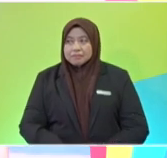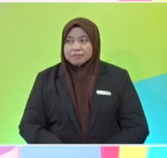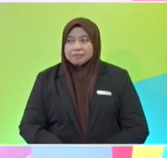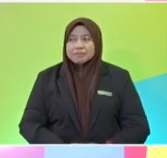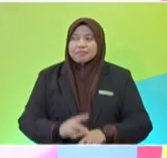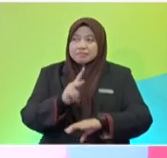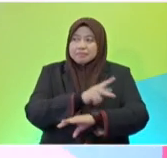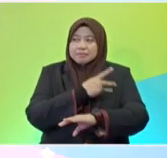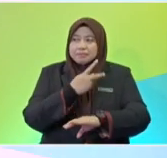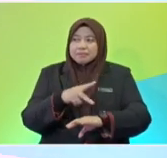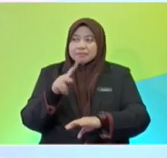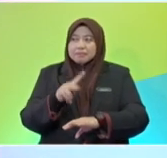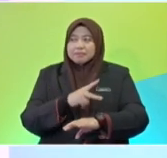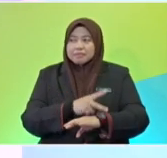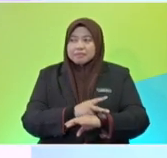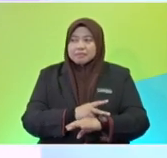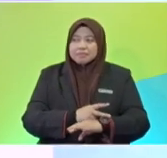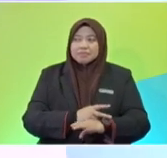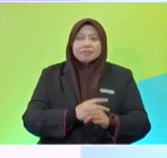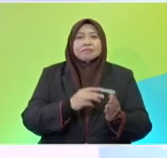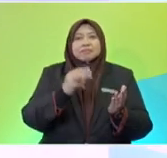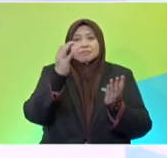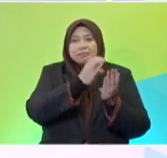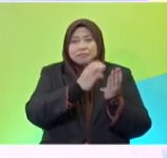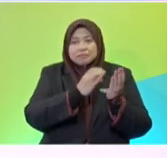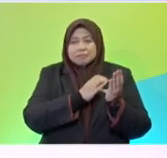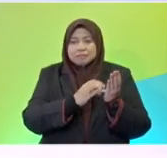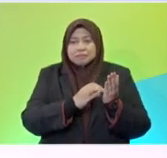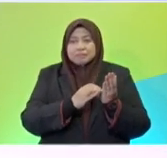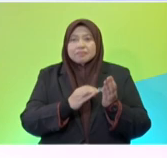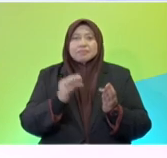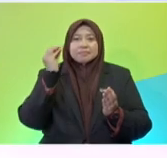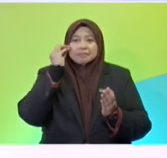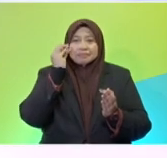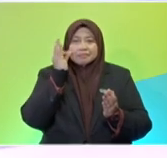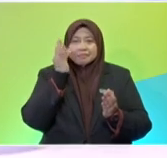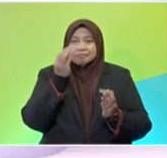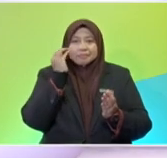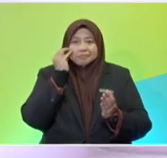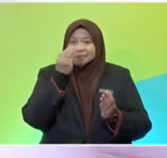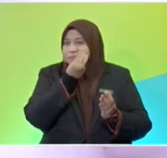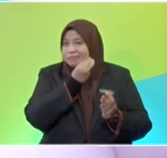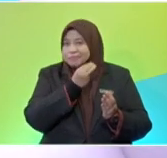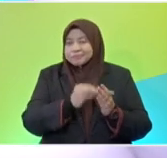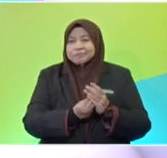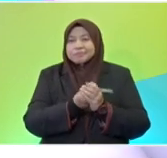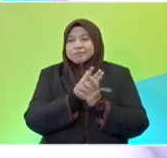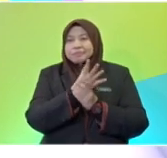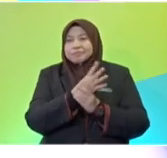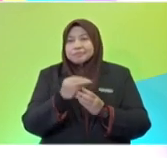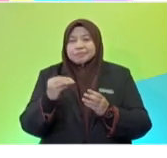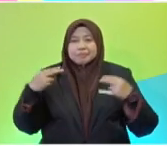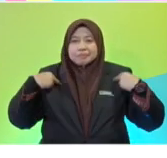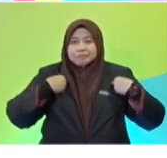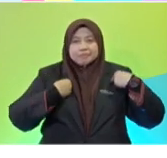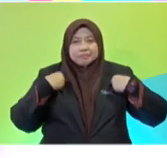ke Indragiri motif flora dan juga fauna warisan Pertiwi bersama